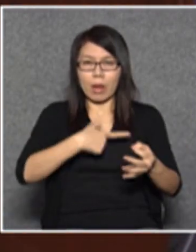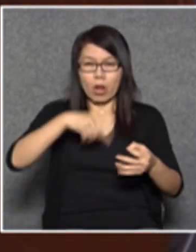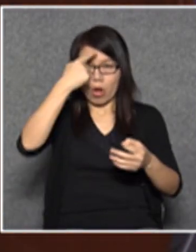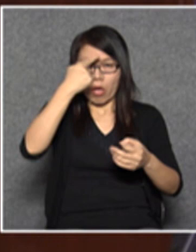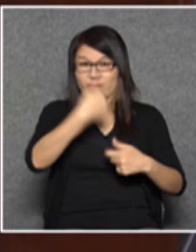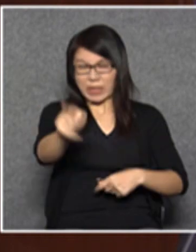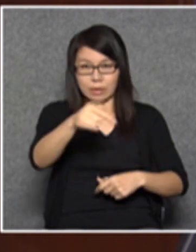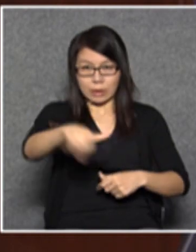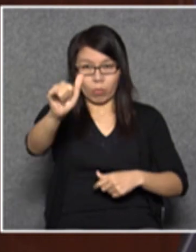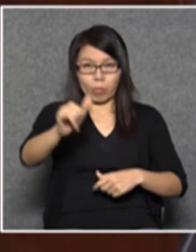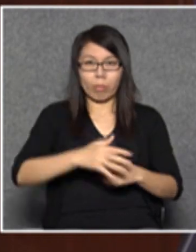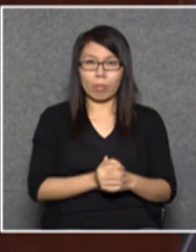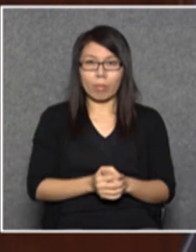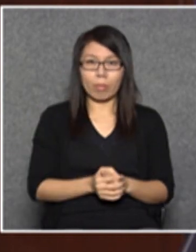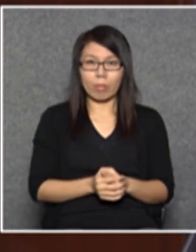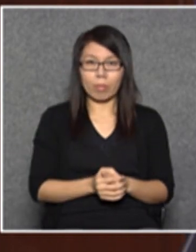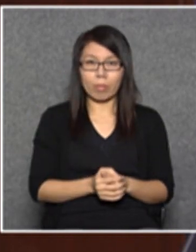離開會議廳。